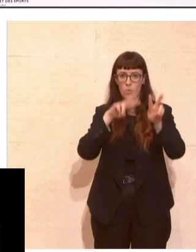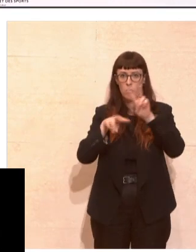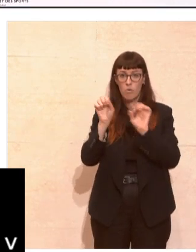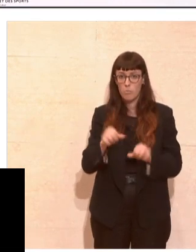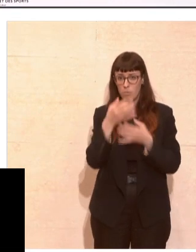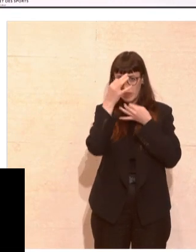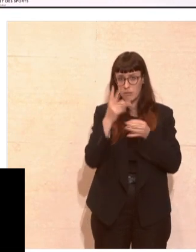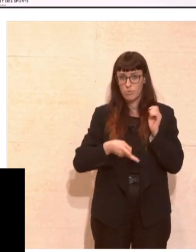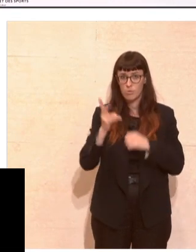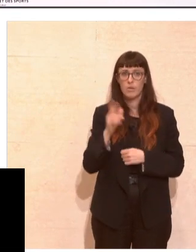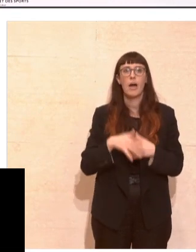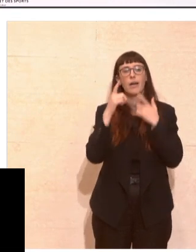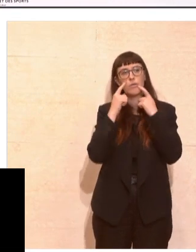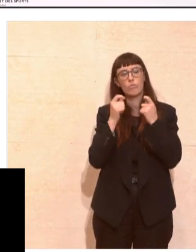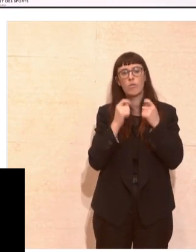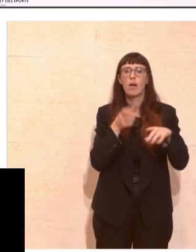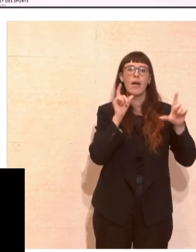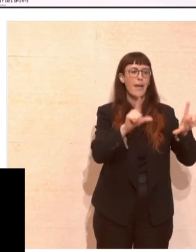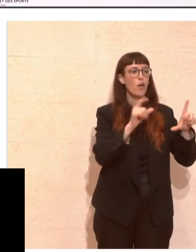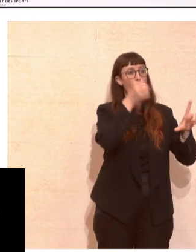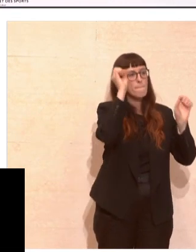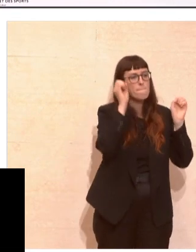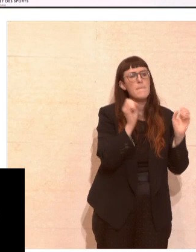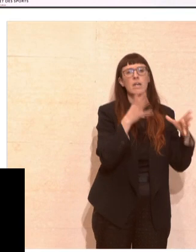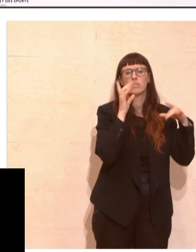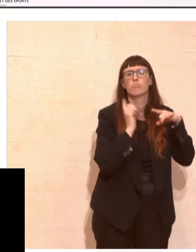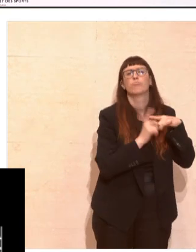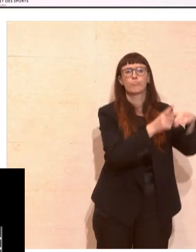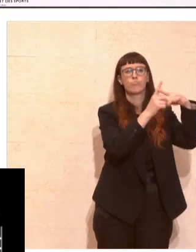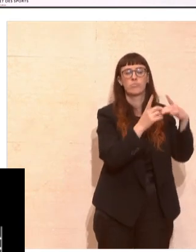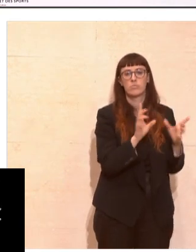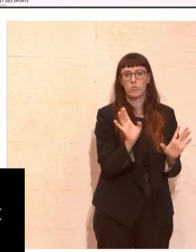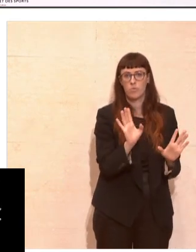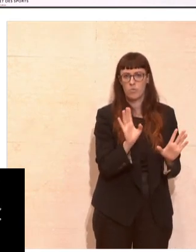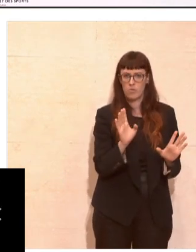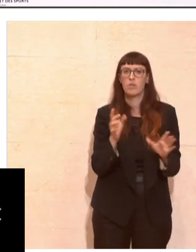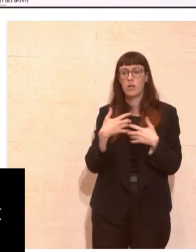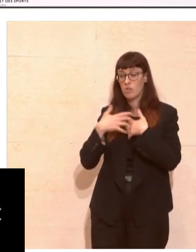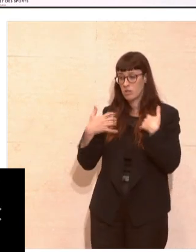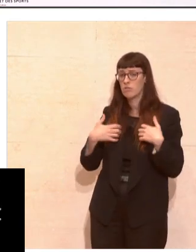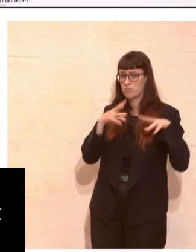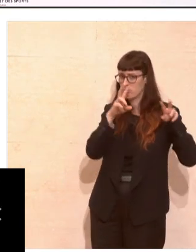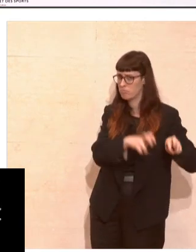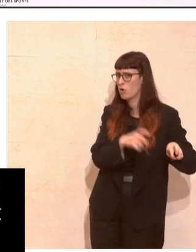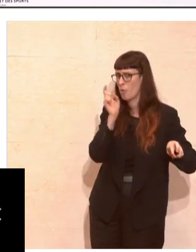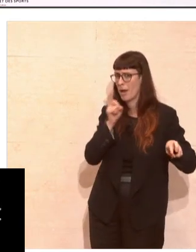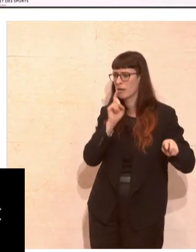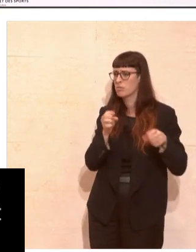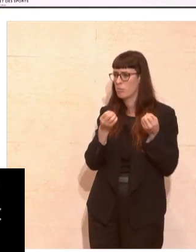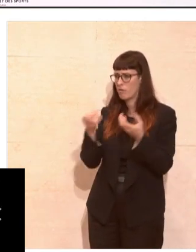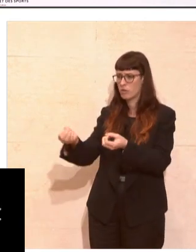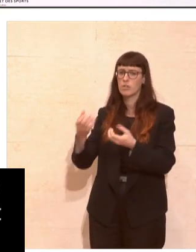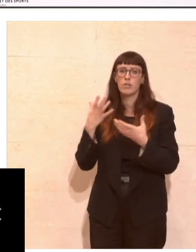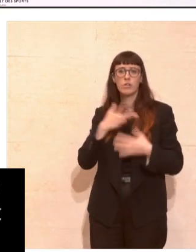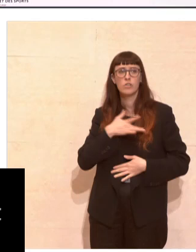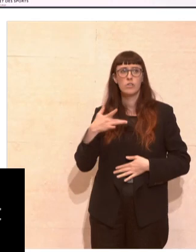Alors, je ne dis pas non plus que les écrans sont magiques et ils n'ont que des points positifs. Bien sûr, il a été démontré qu'ils sont liés avec le manque d'activité physique, puisque